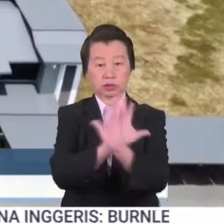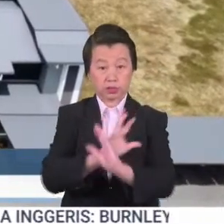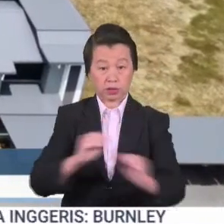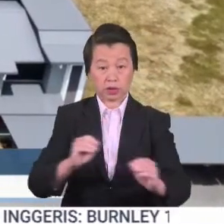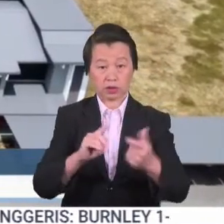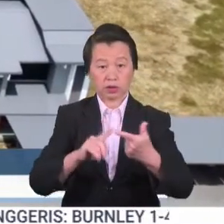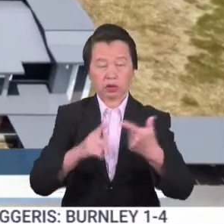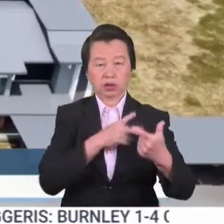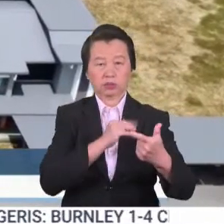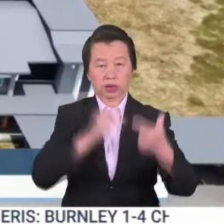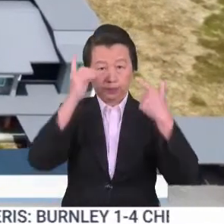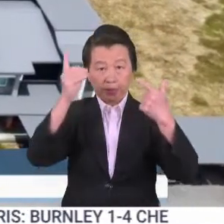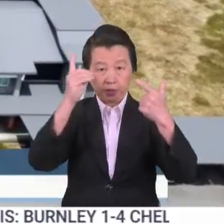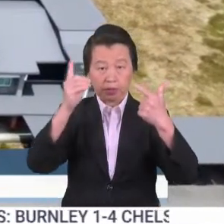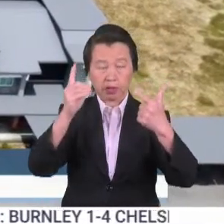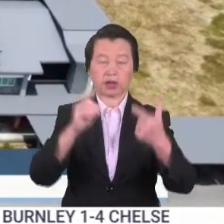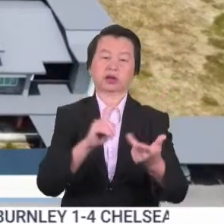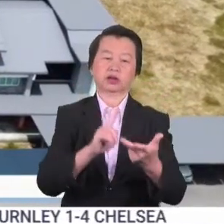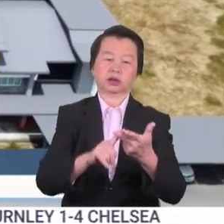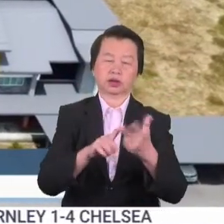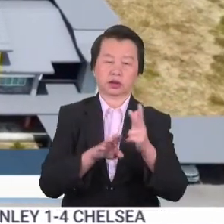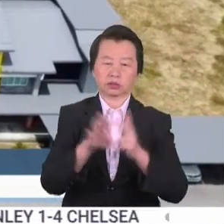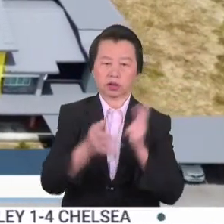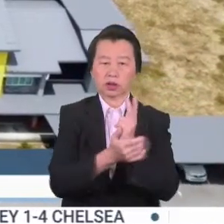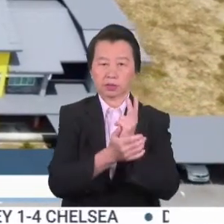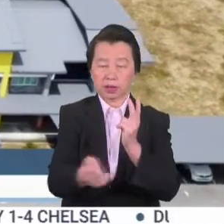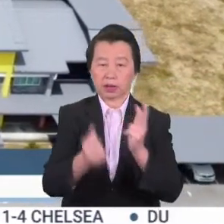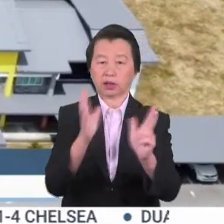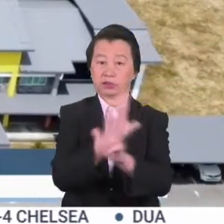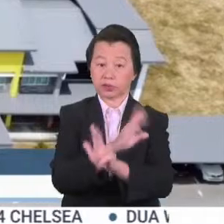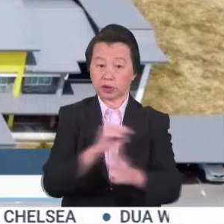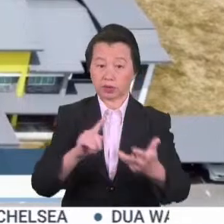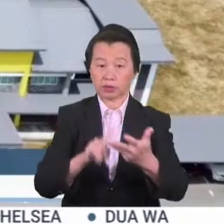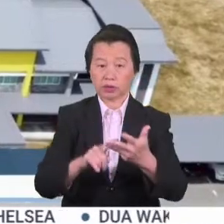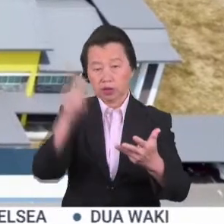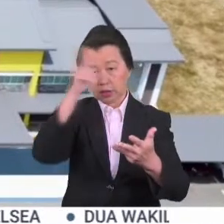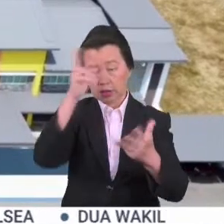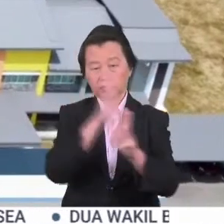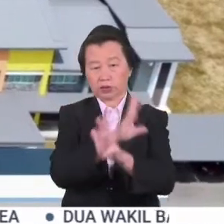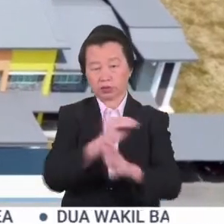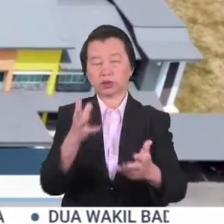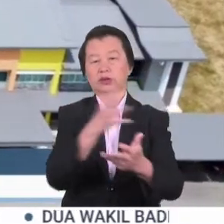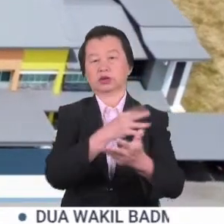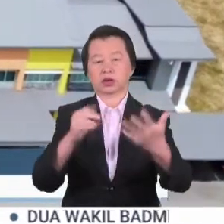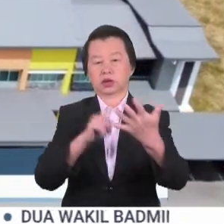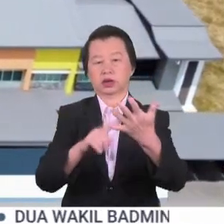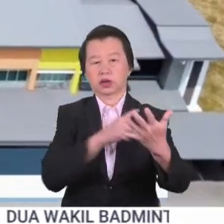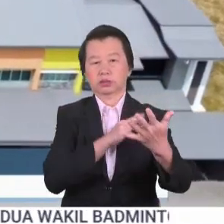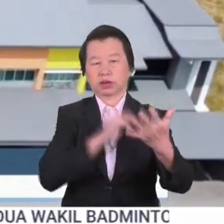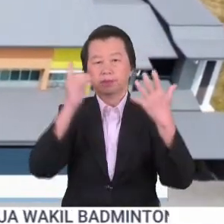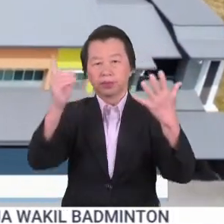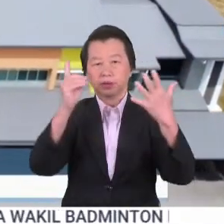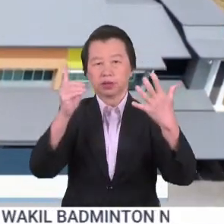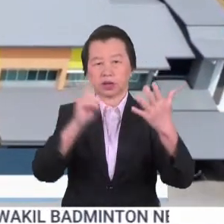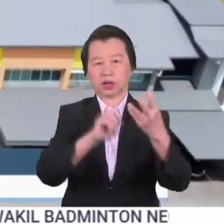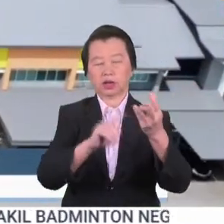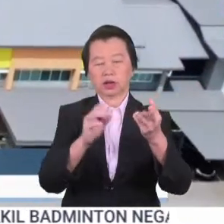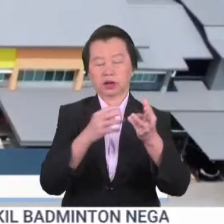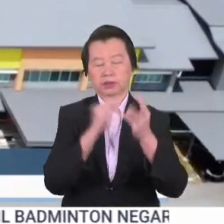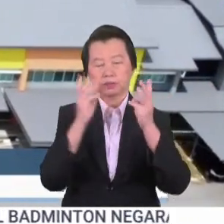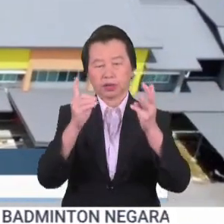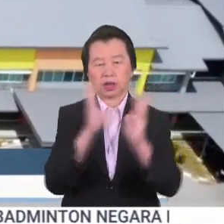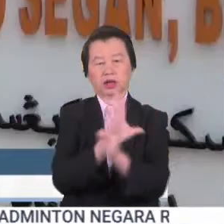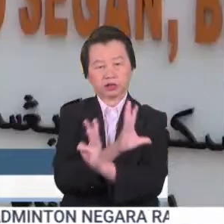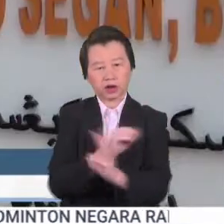Kementerian Pendidikan Inovasi dan pembangunan bakat Negeri Sarawak kerajaan Negeri Sarawak serta Kementerian Pendidikan dan jabatan pendidikan